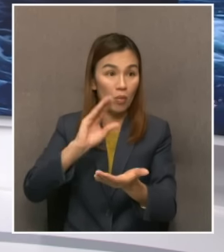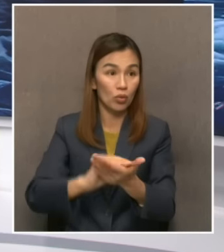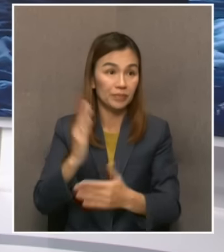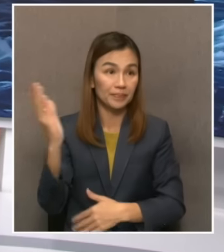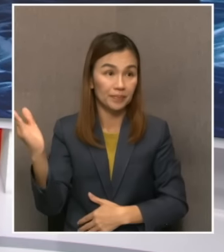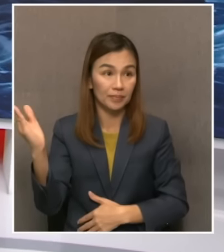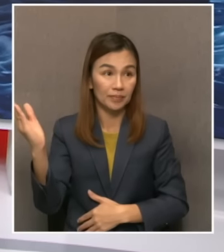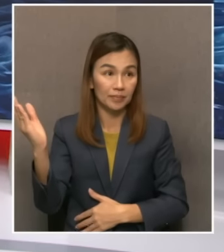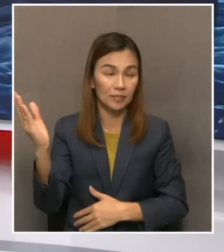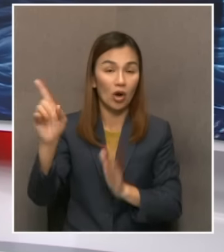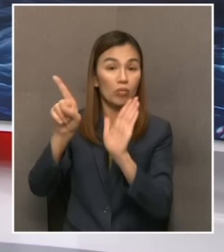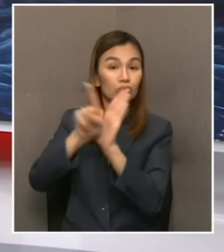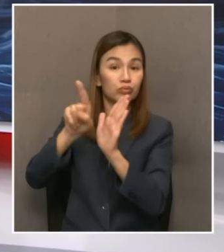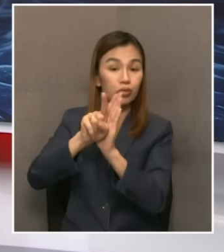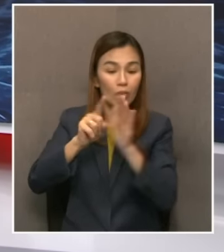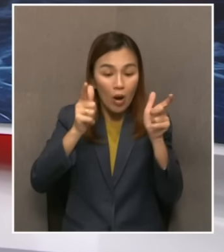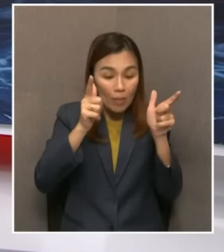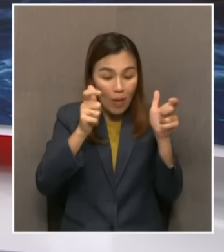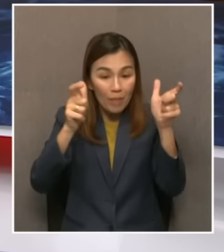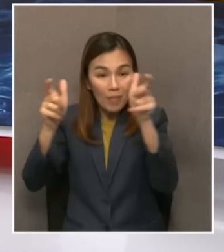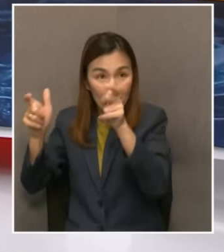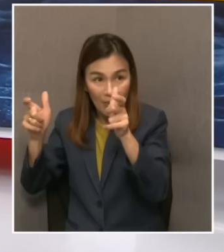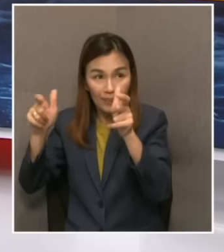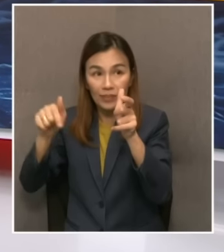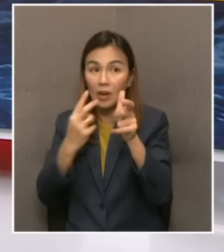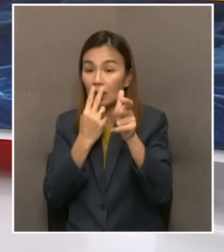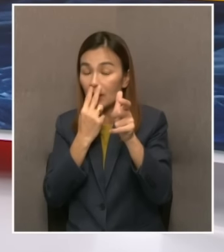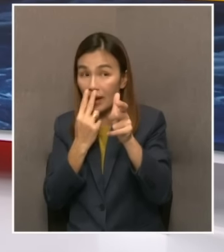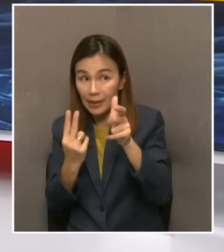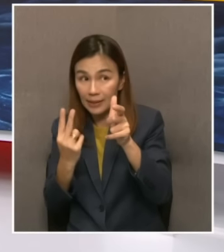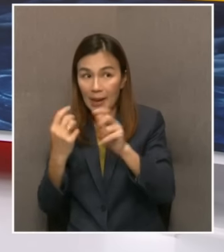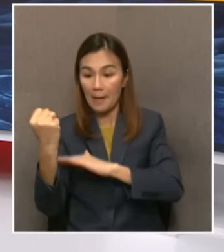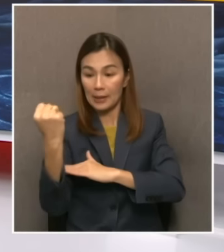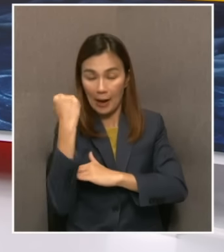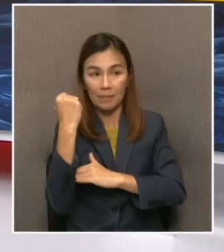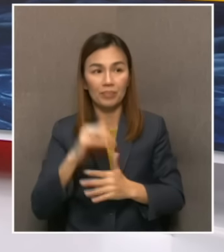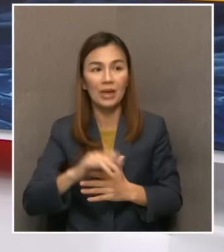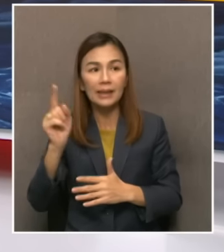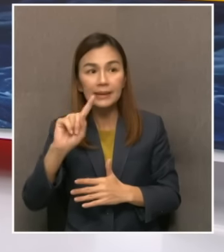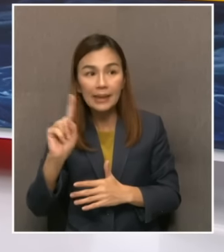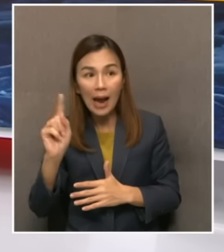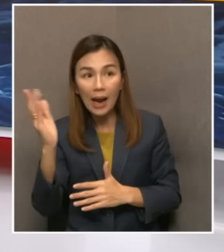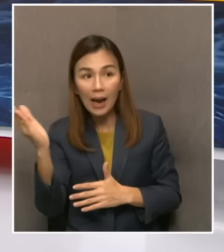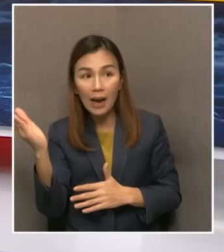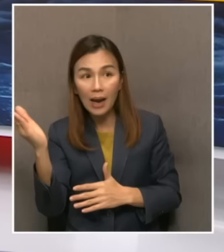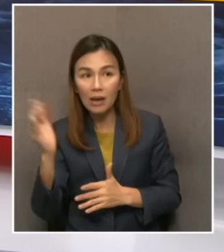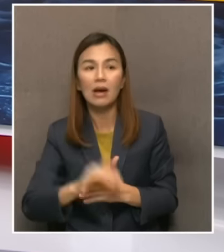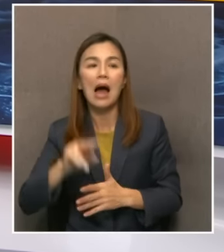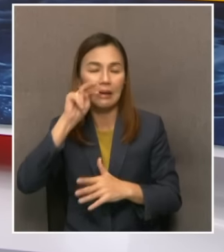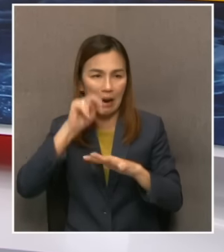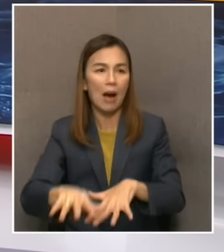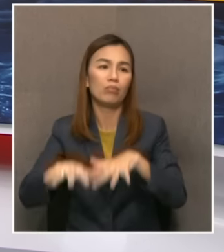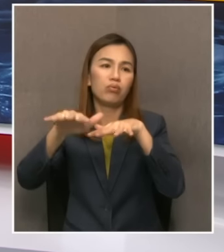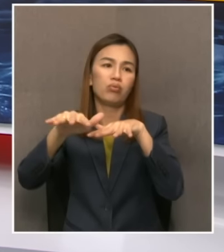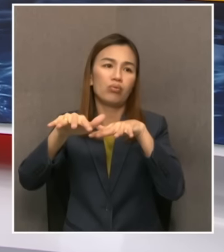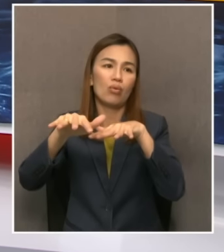ทางดาวเทียมของจิสด้านะคะจะเห็นพื้นที่สีเข้มๆนี้นะคะก็คือพื้นที่ที่มีน้ำท่วมท